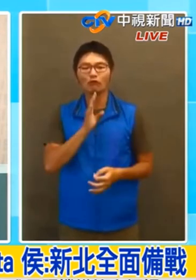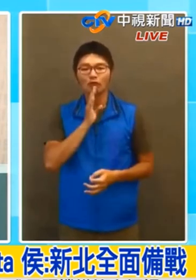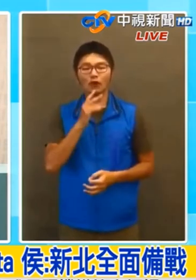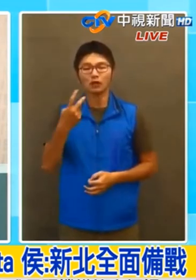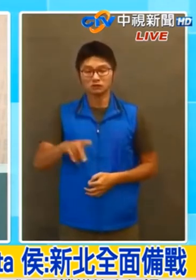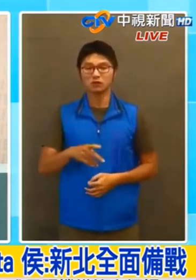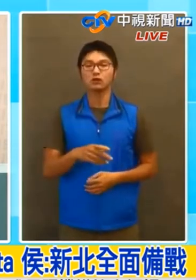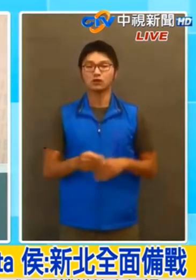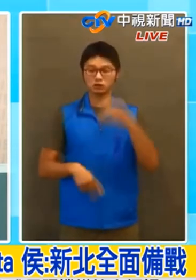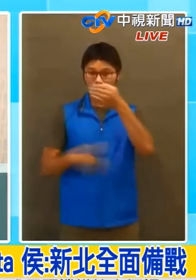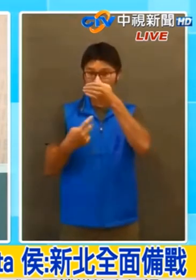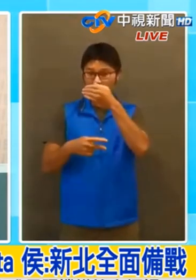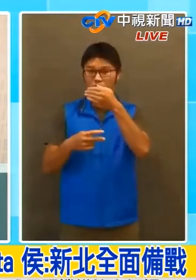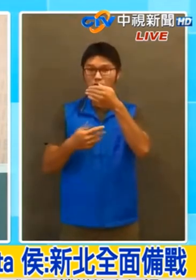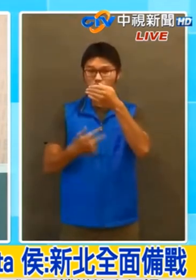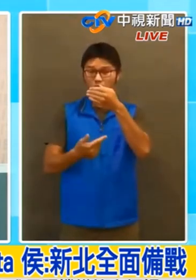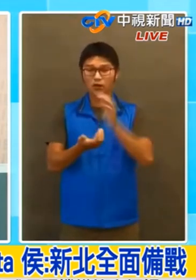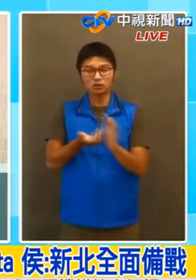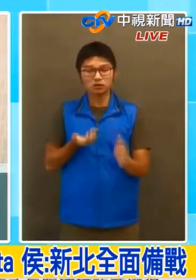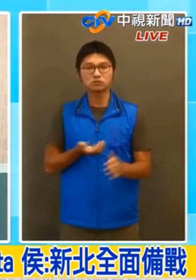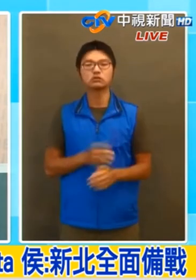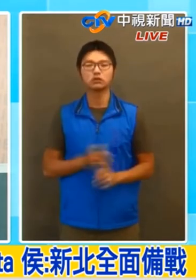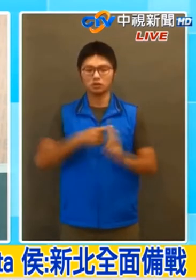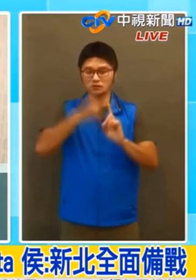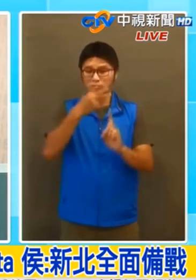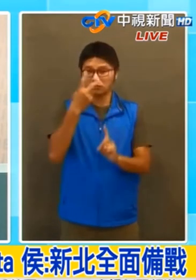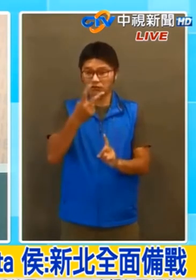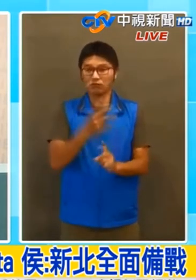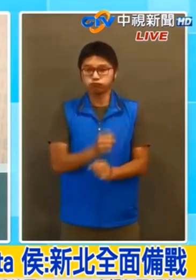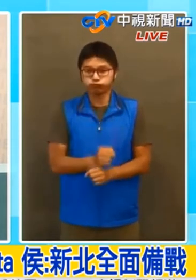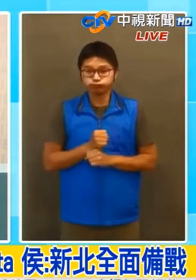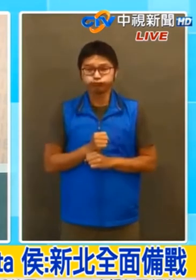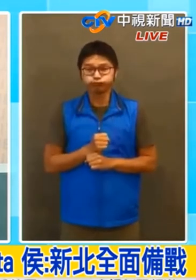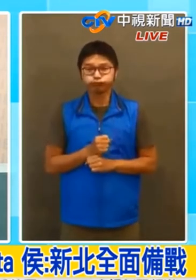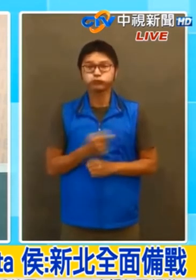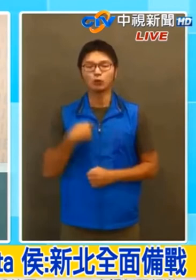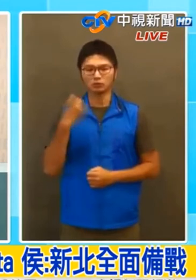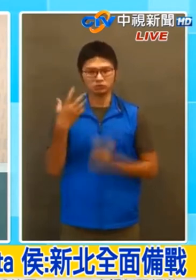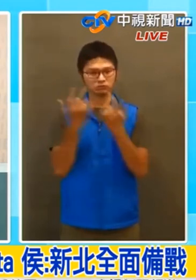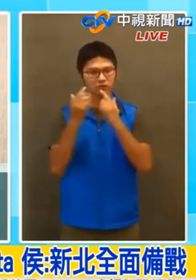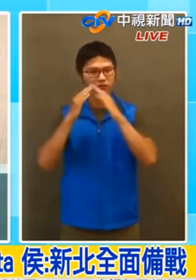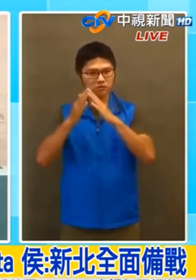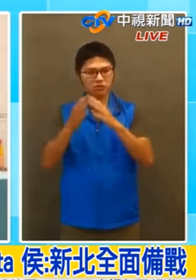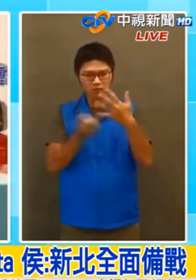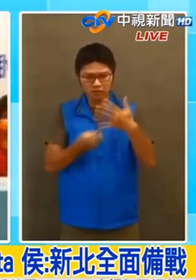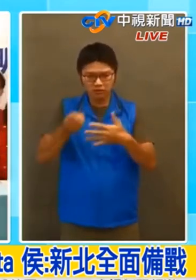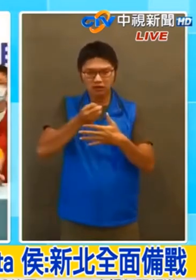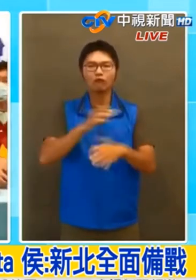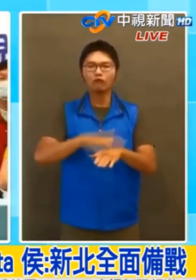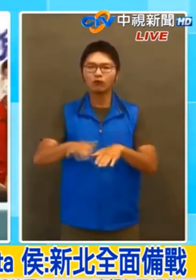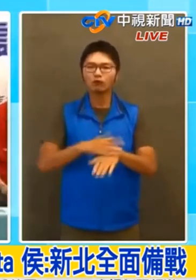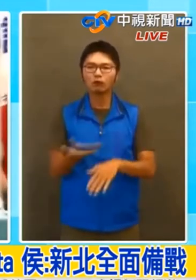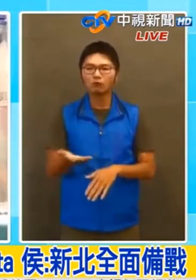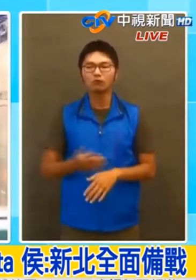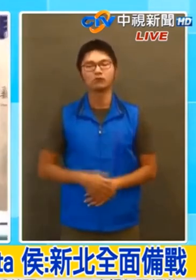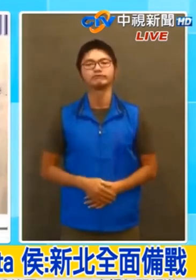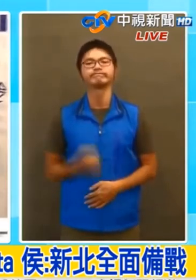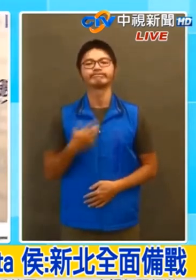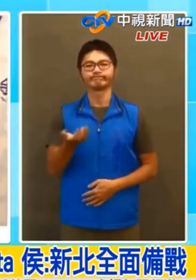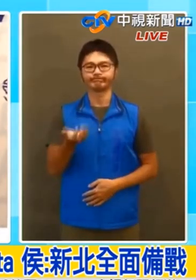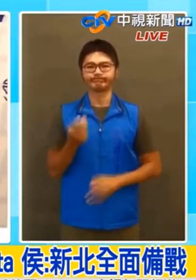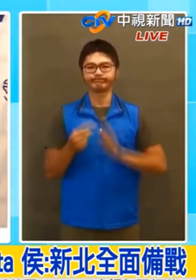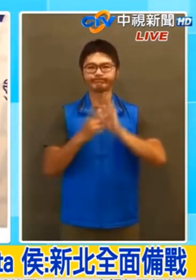级警戒，请问新北市有没有相关因应措施或提高层级？ 我刚刚已经说明很清楚